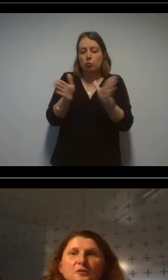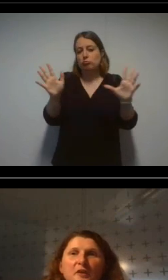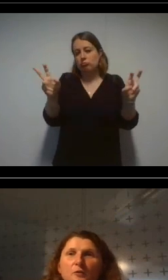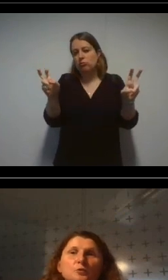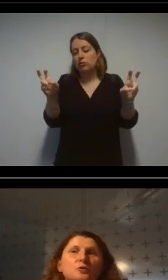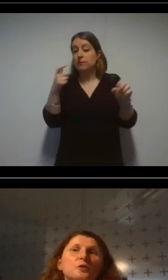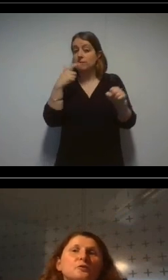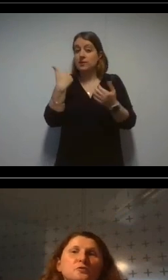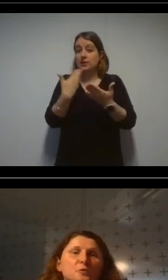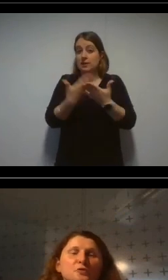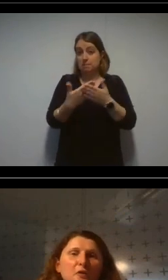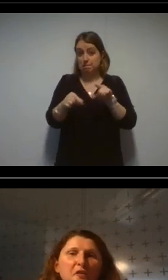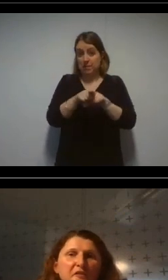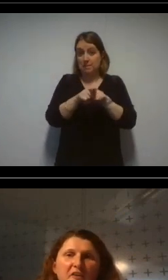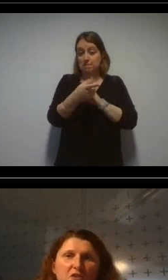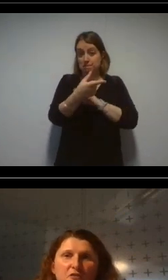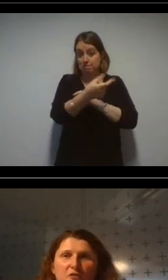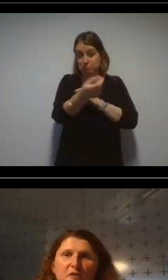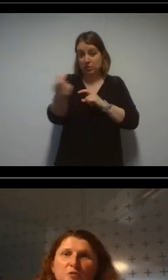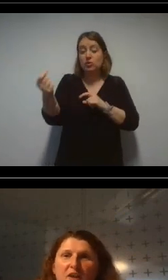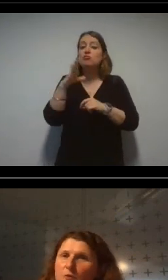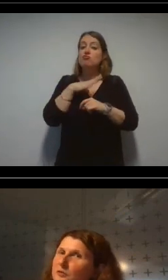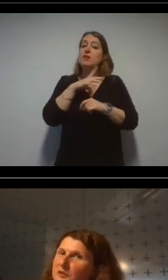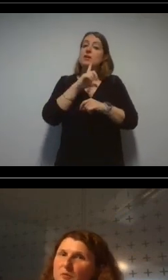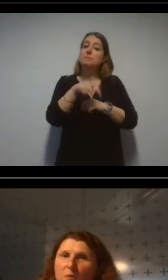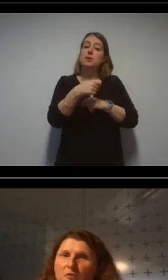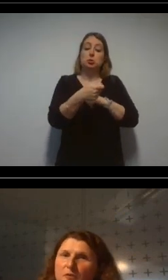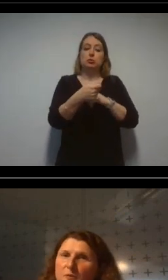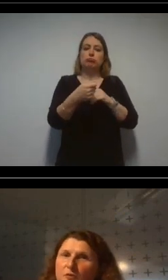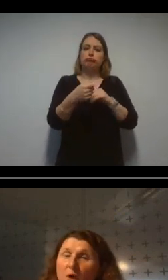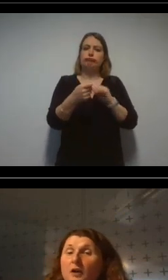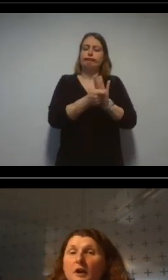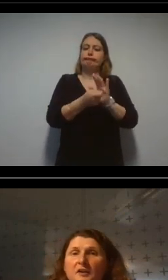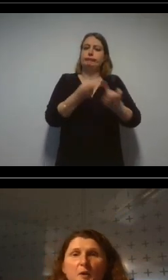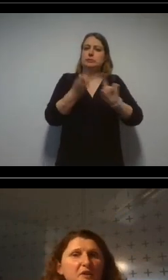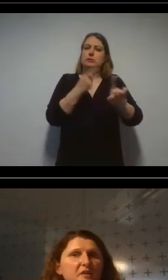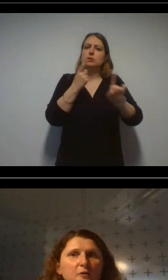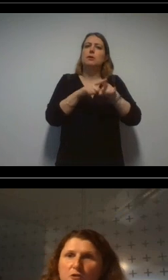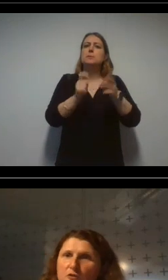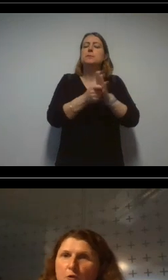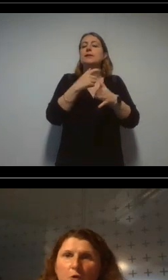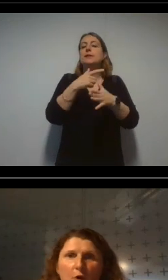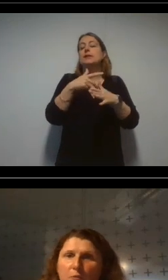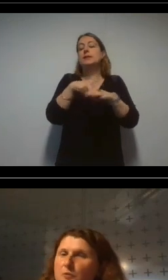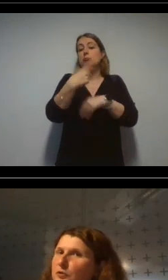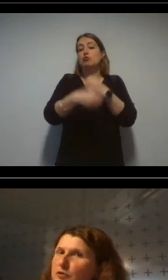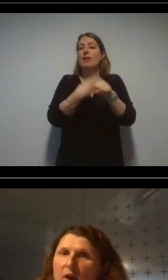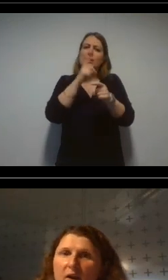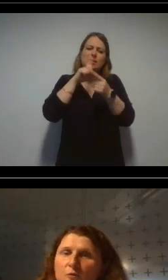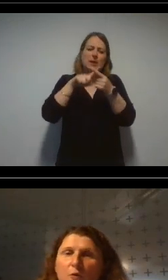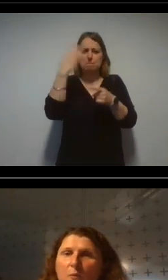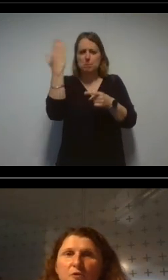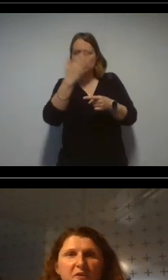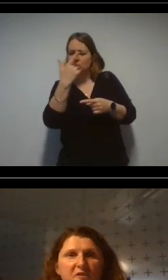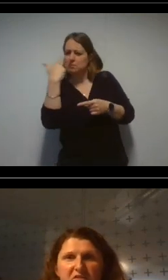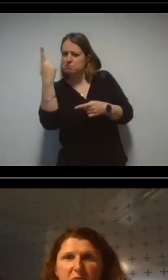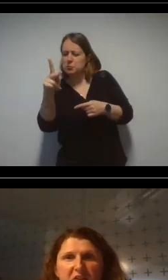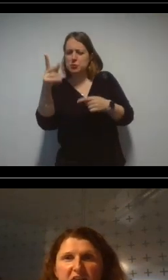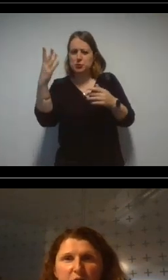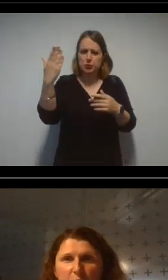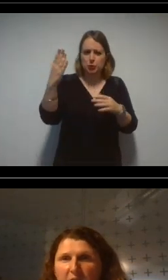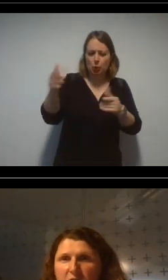vos partenaires, outre ce temps fort d'échange en début d'année où on fait le point un peu sur les besoins, ça peut être quelque chose de plus ponctuel ou un besoin